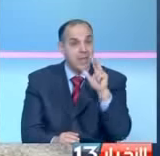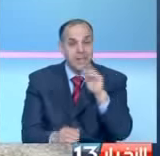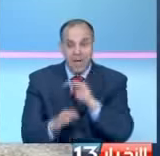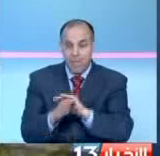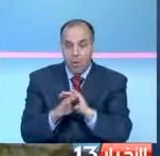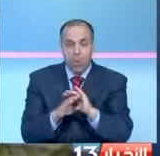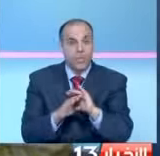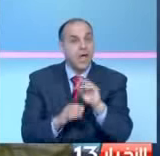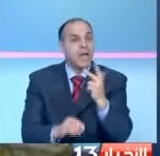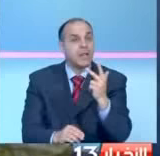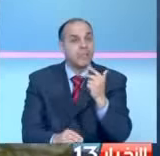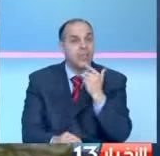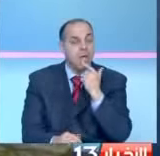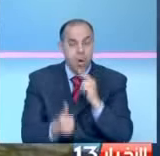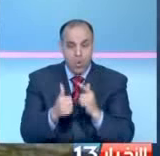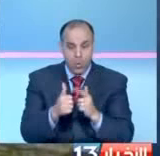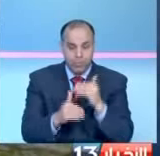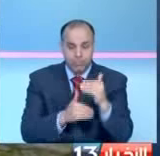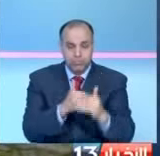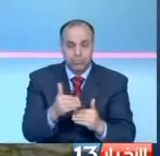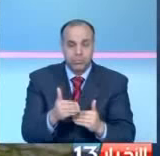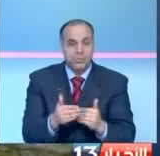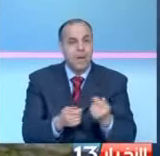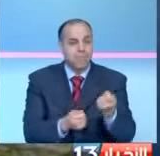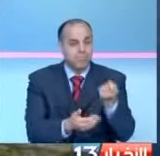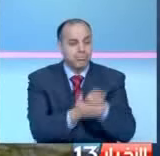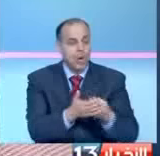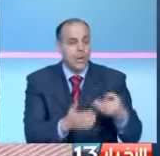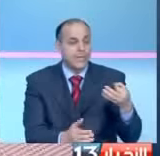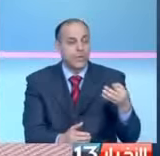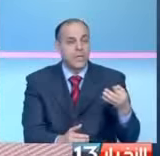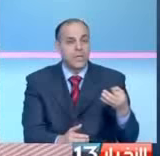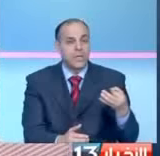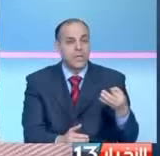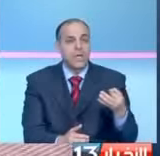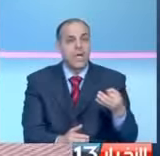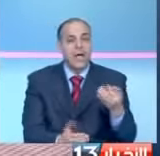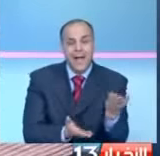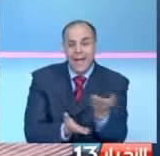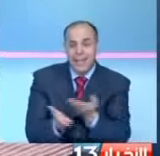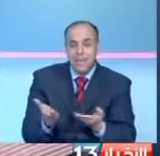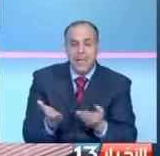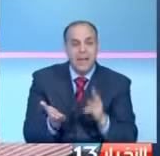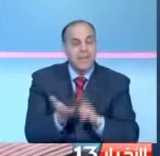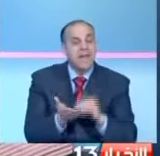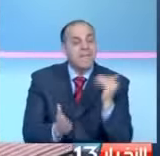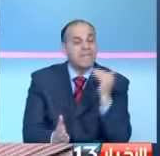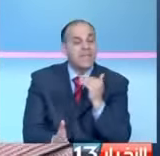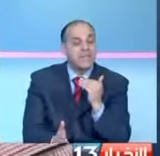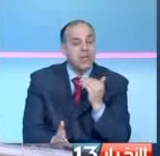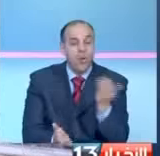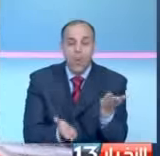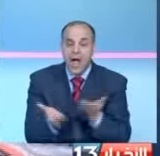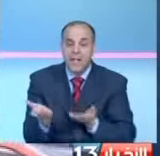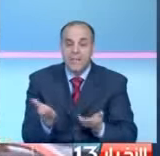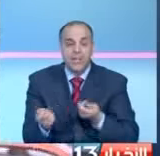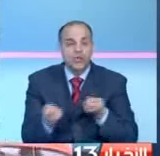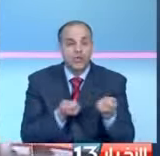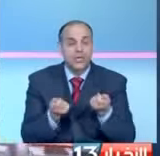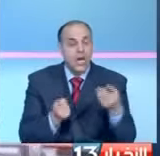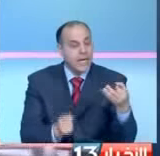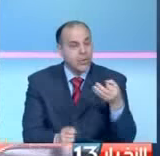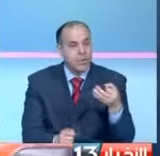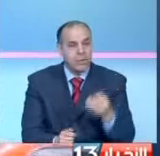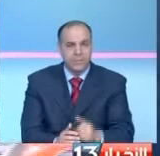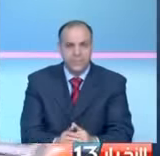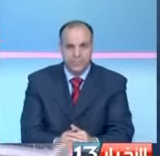محاور أساسية تشمل تطوير عملية الدفع الإلكتروني وتعصير خدمات البريد السريع وخدمات التجارة